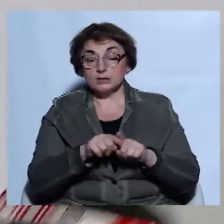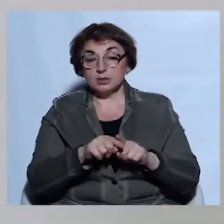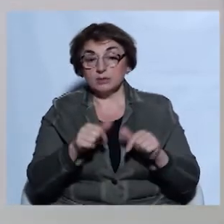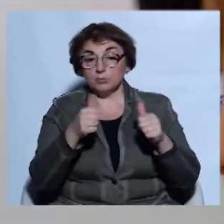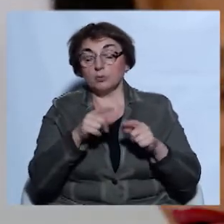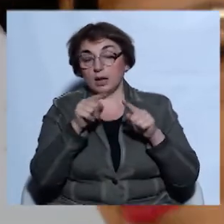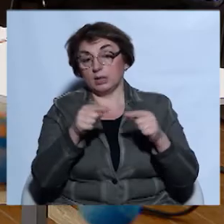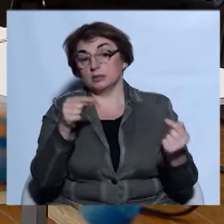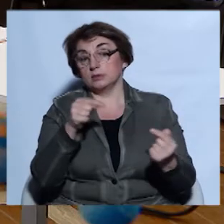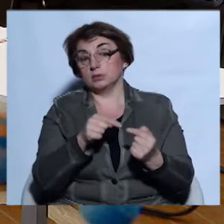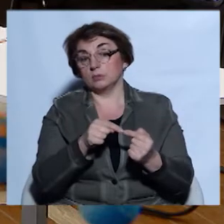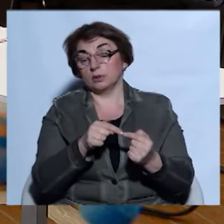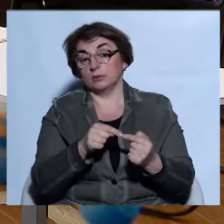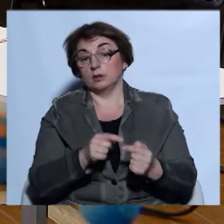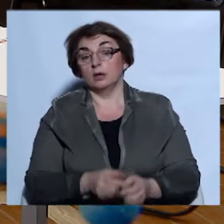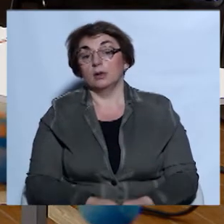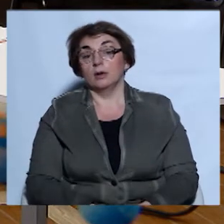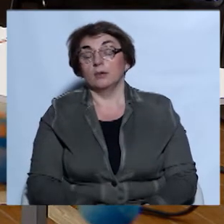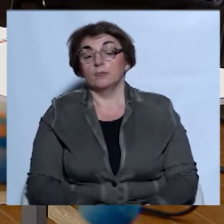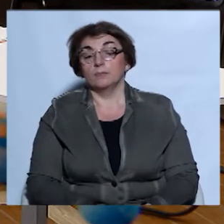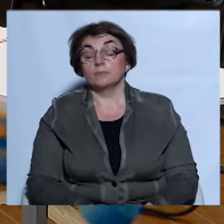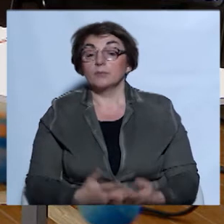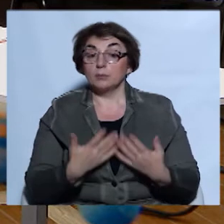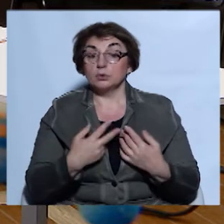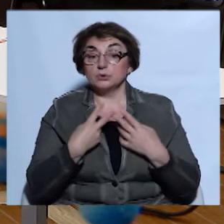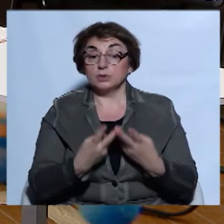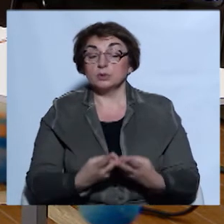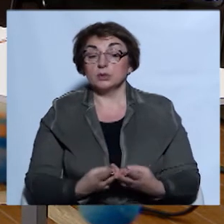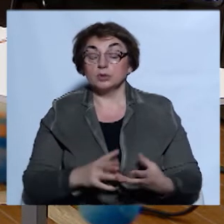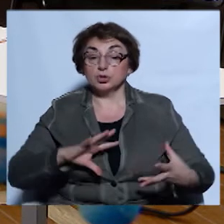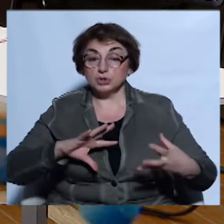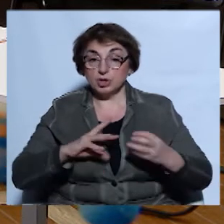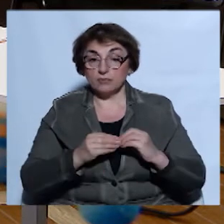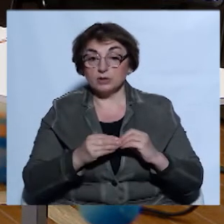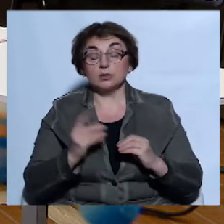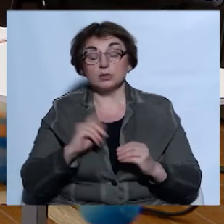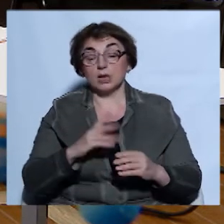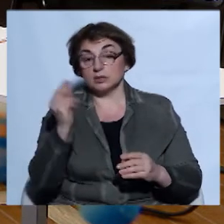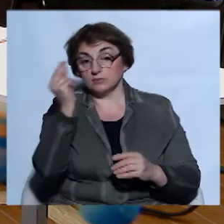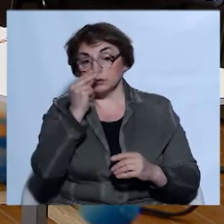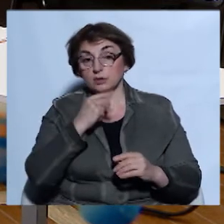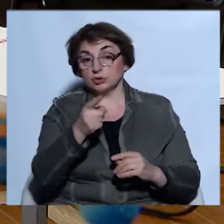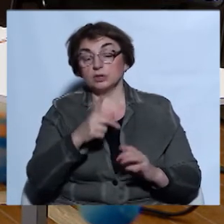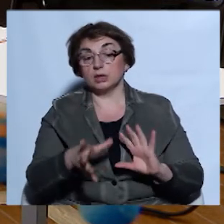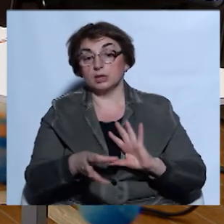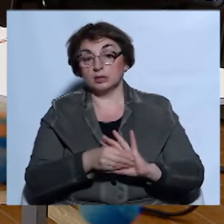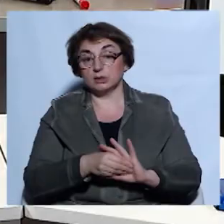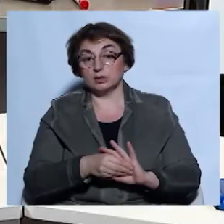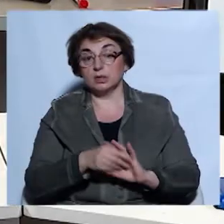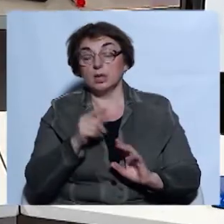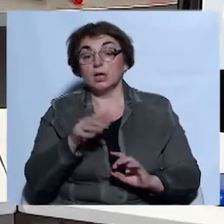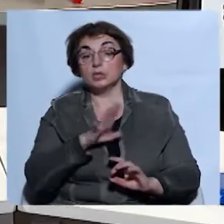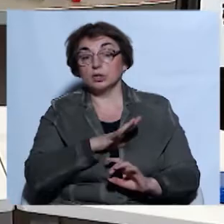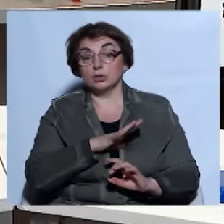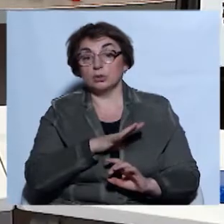ფორმულაც ჩაიწერება შემდეგი სახით. მოდით ჩვენ დღეს შევაჯამოთ, რაც გავიარეთ შენთან ერთად.